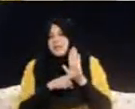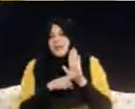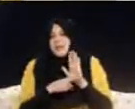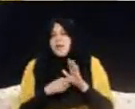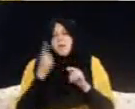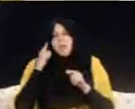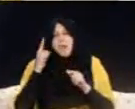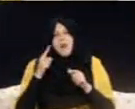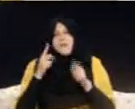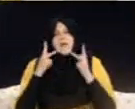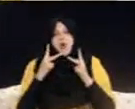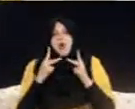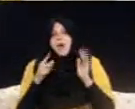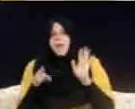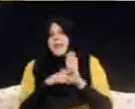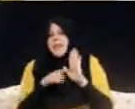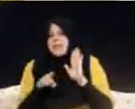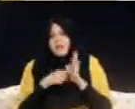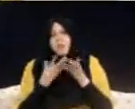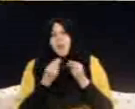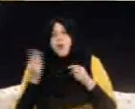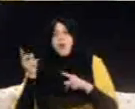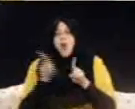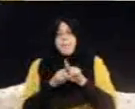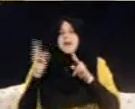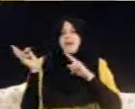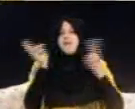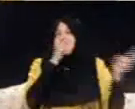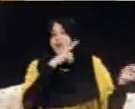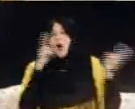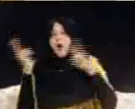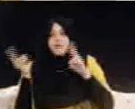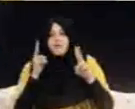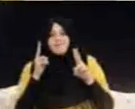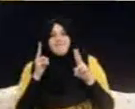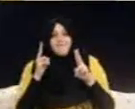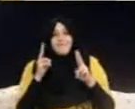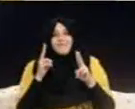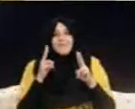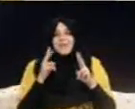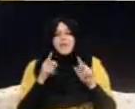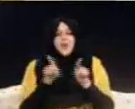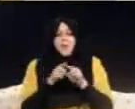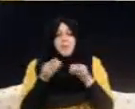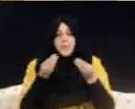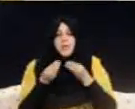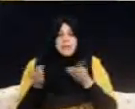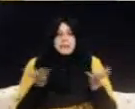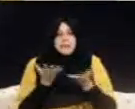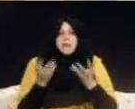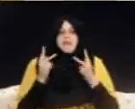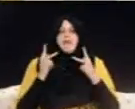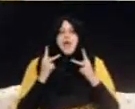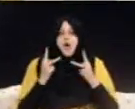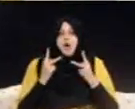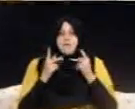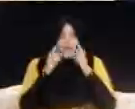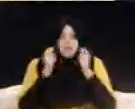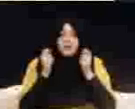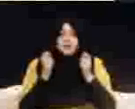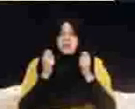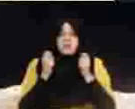حيث كثرت هذه الرياح العاصفة التي تزلزل القيم والتي